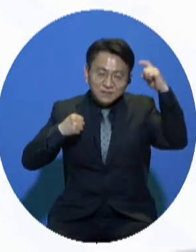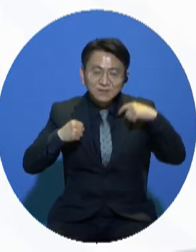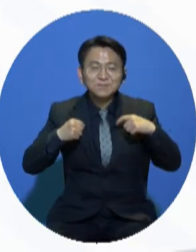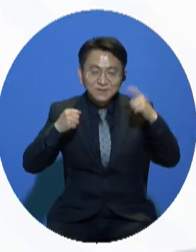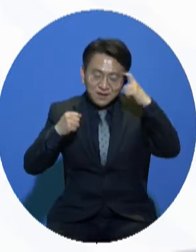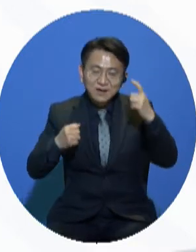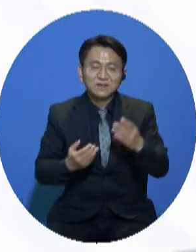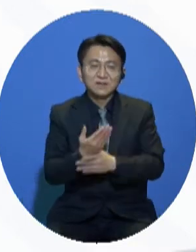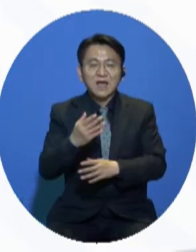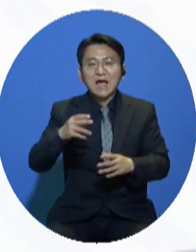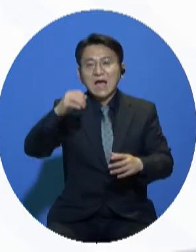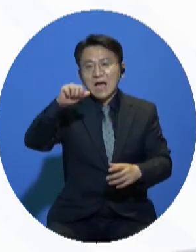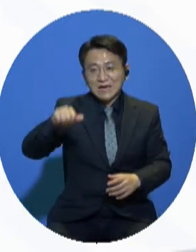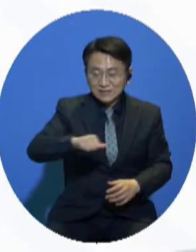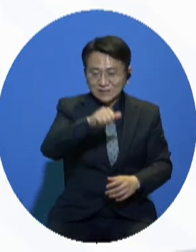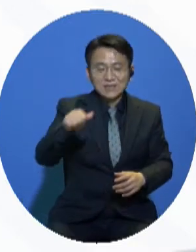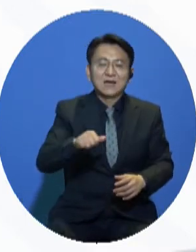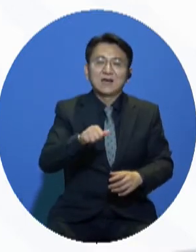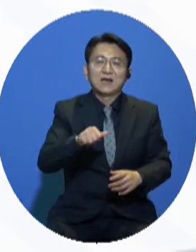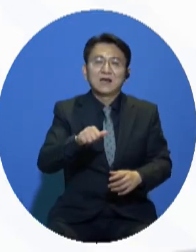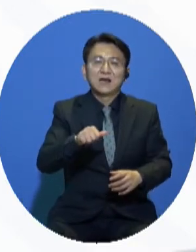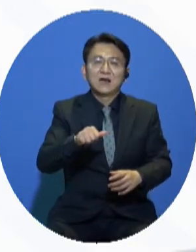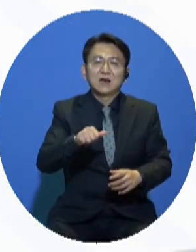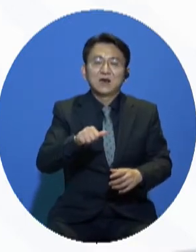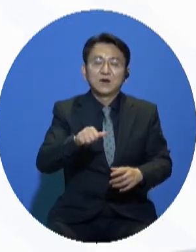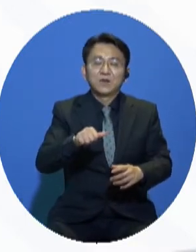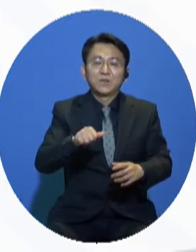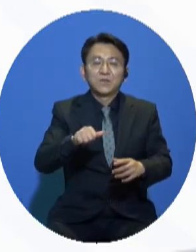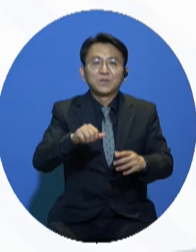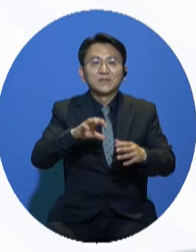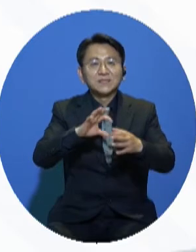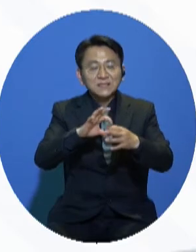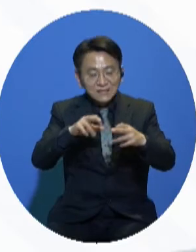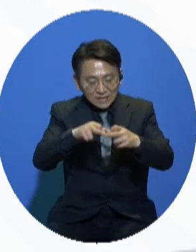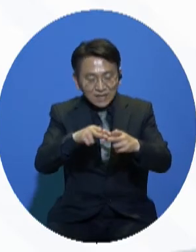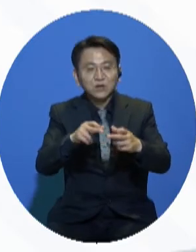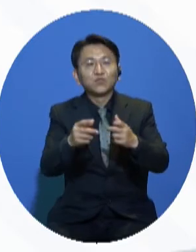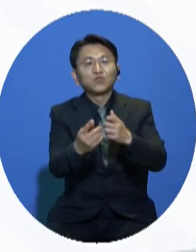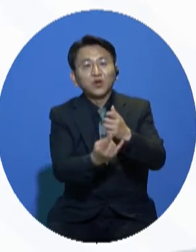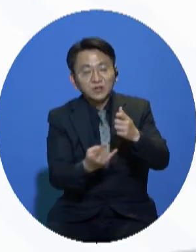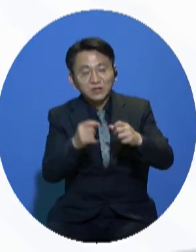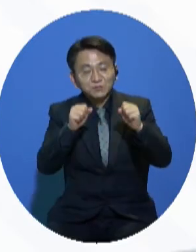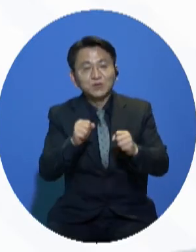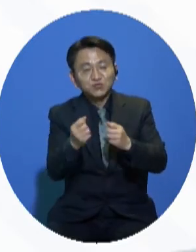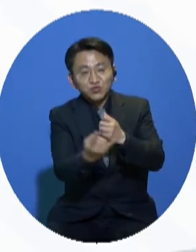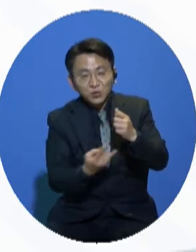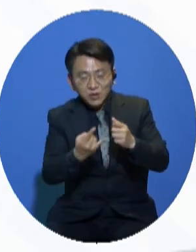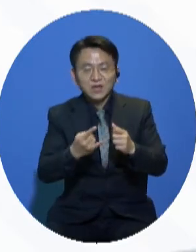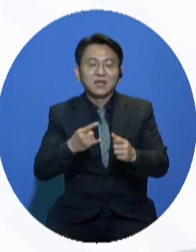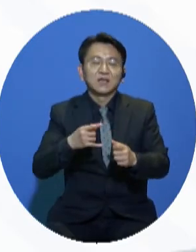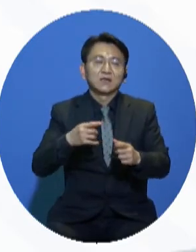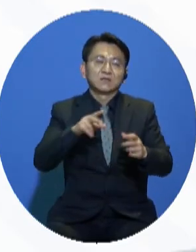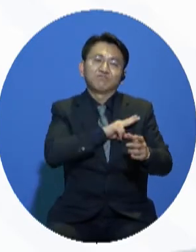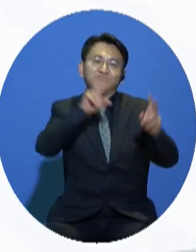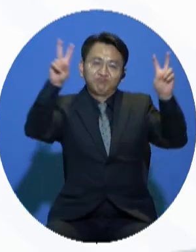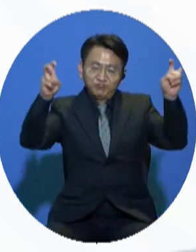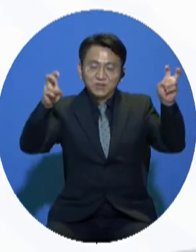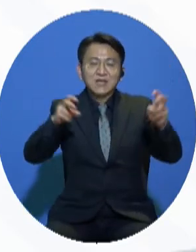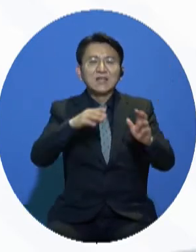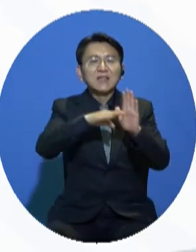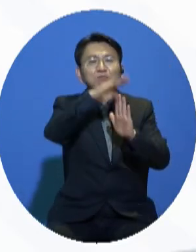아시아 패럴림픽 위원회의 슬로건이기도 하였고 바로 현장에서 이 남북한의 선수들이 이것을